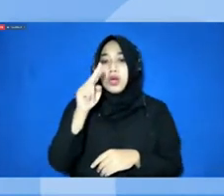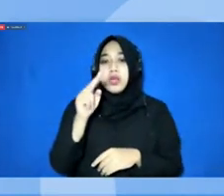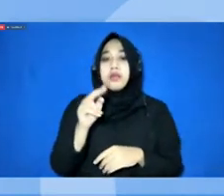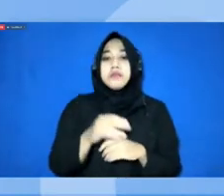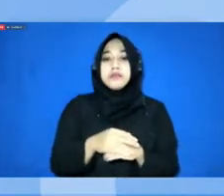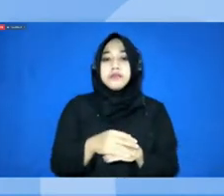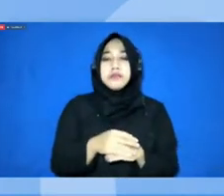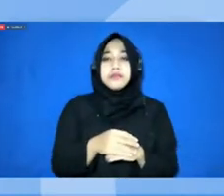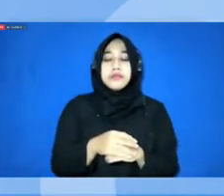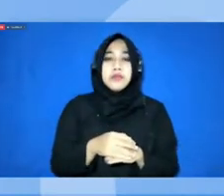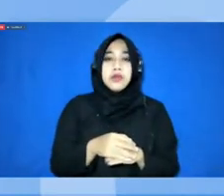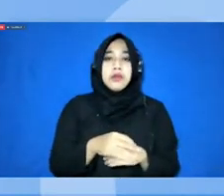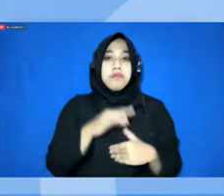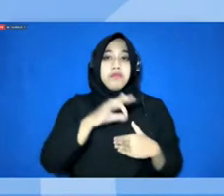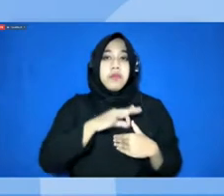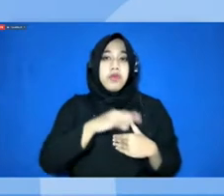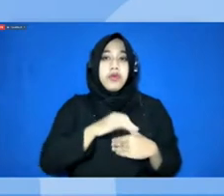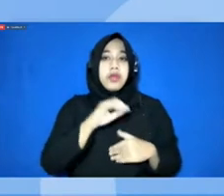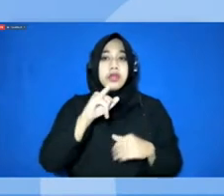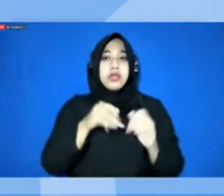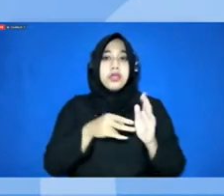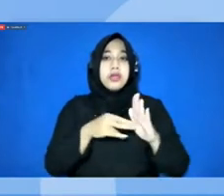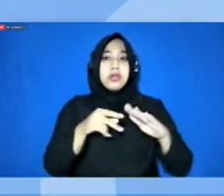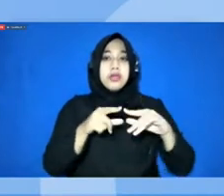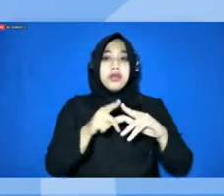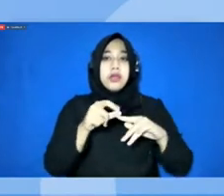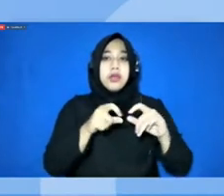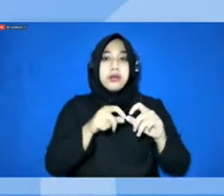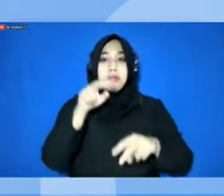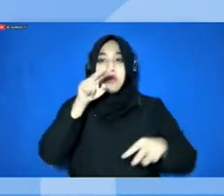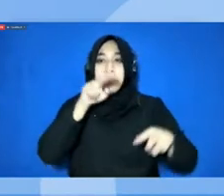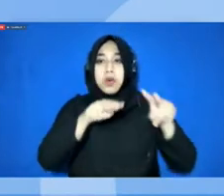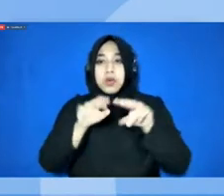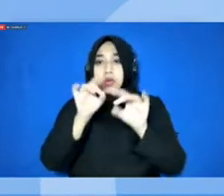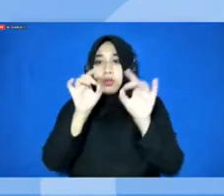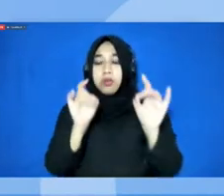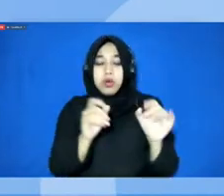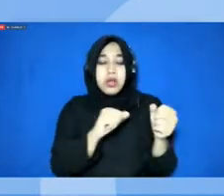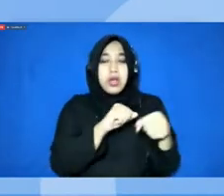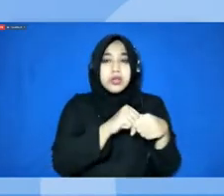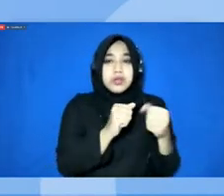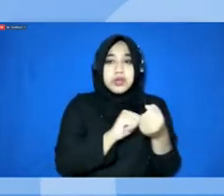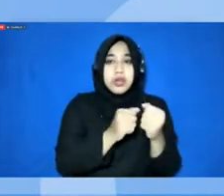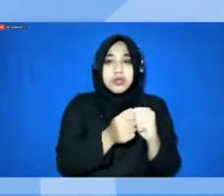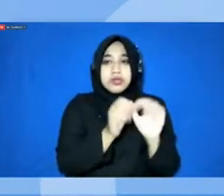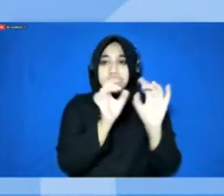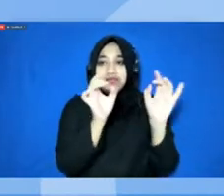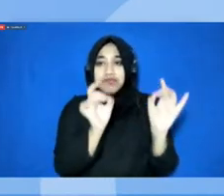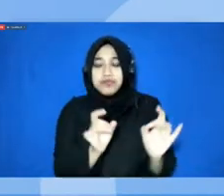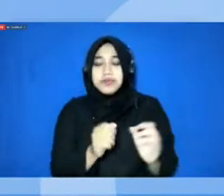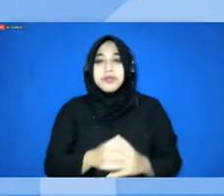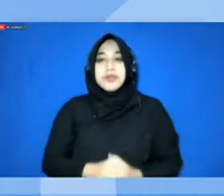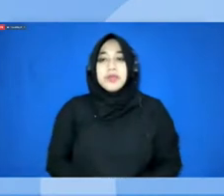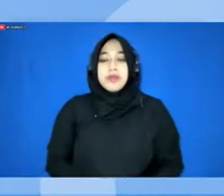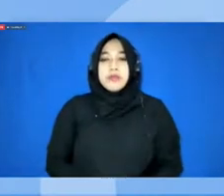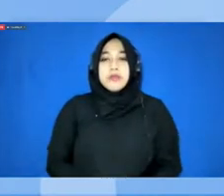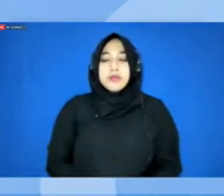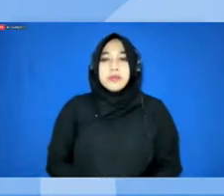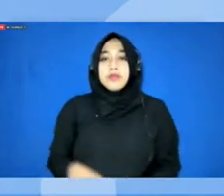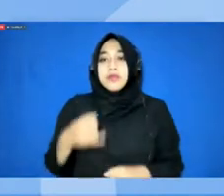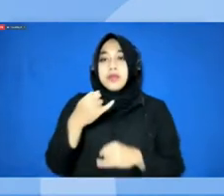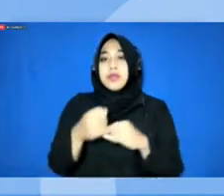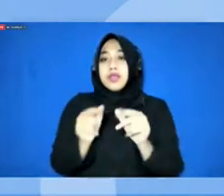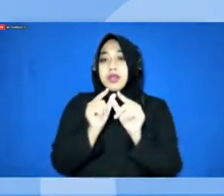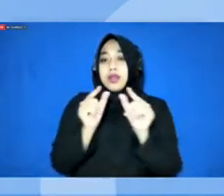melakukan dengan menggunakan Inaris sehingga kita bisa memantau di mana saja ada kasus-kasus dan sebagainya. Akhir kata,